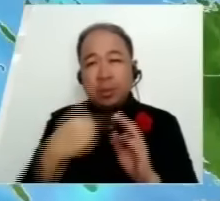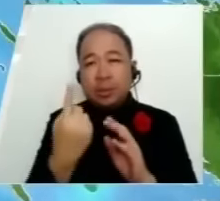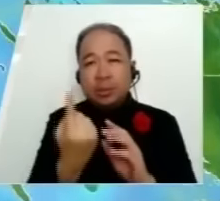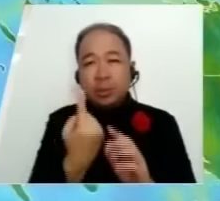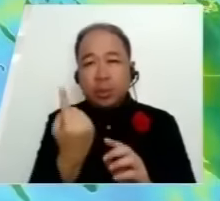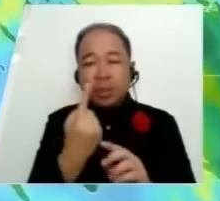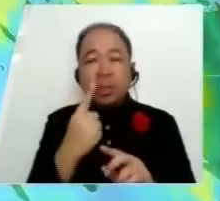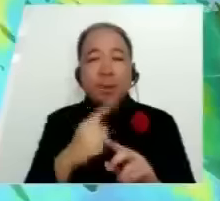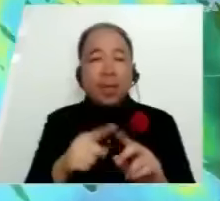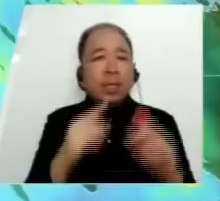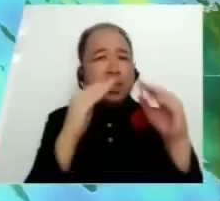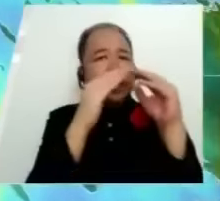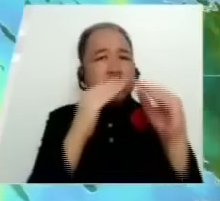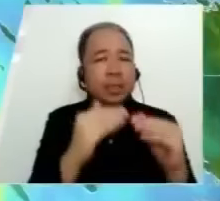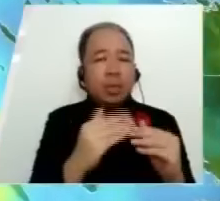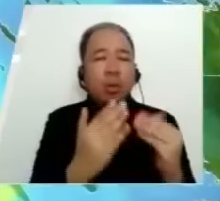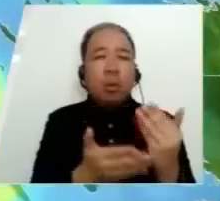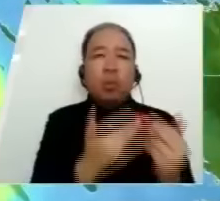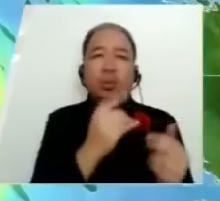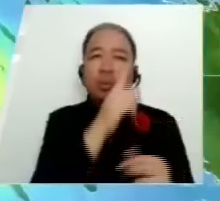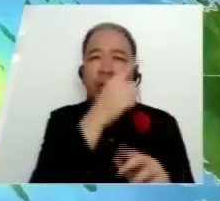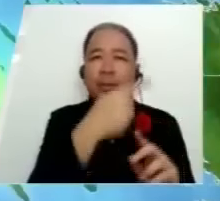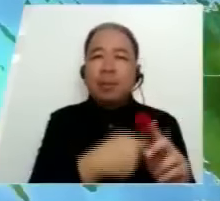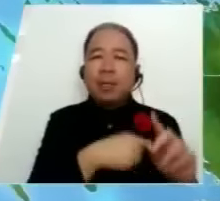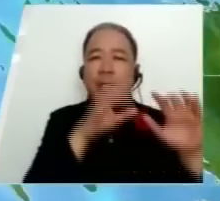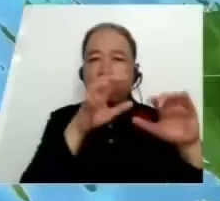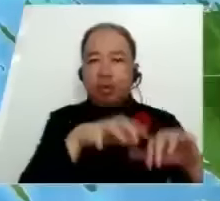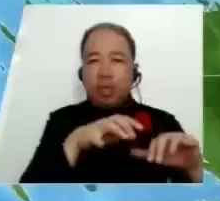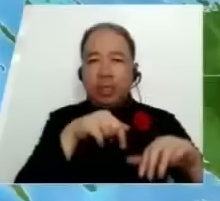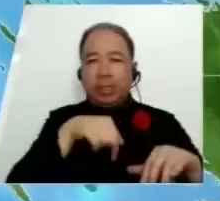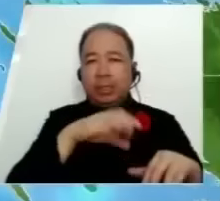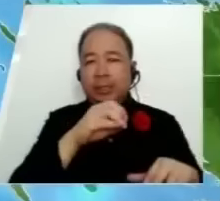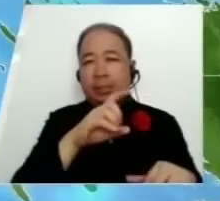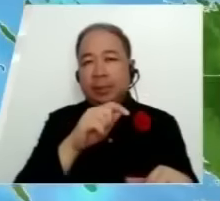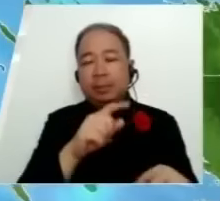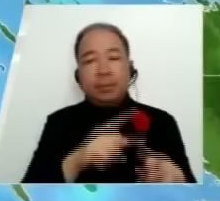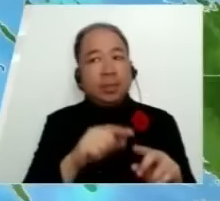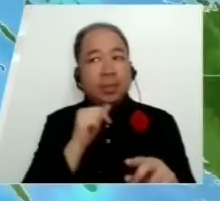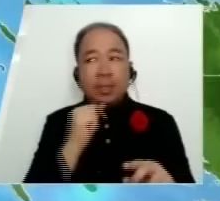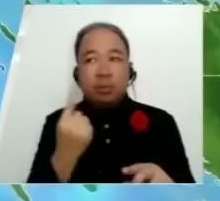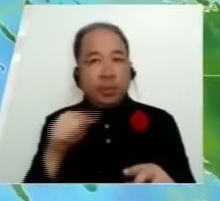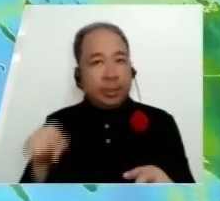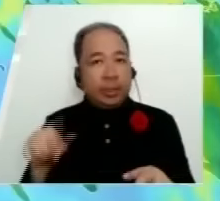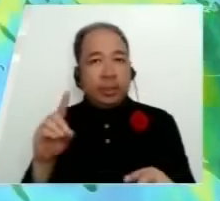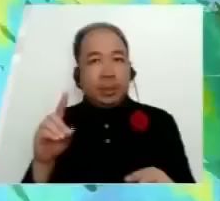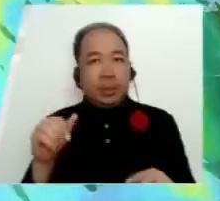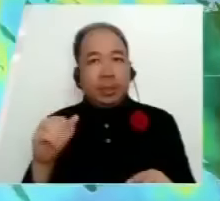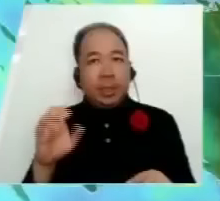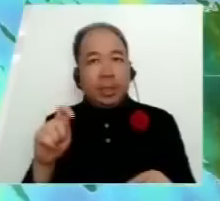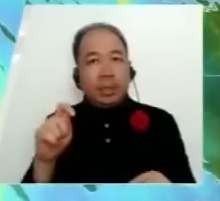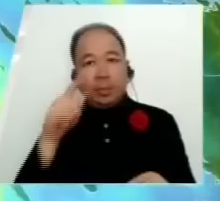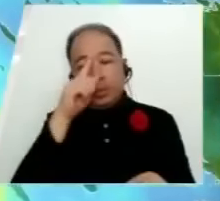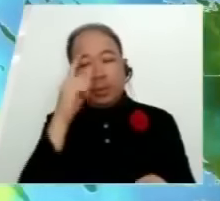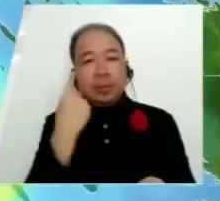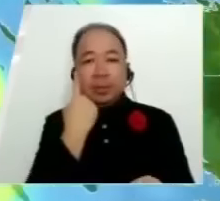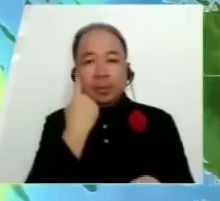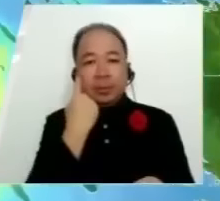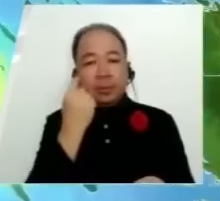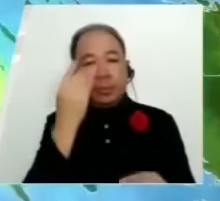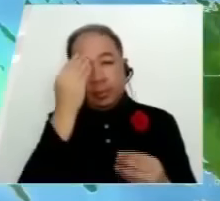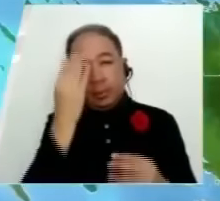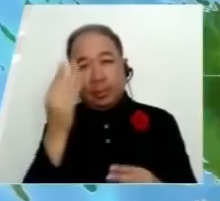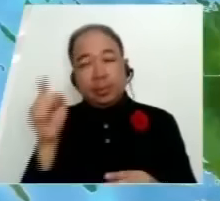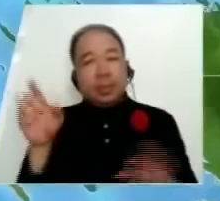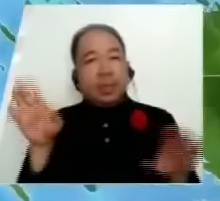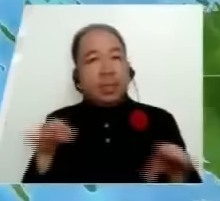pang isang buwang ulan kapag ganitong Oktubre. Pero hindi lamang po sa Daet, Camarines Norte, dahil kani-kanina lang po naiulat din natin na dyan po sa Albay at iba